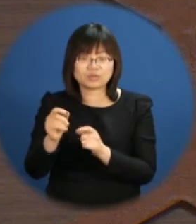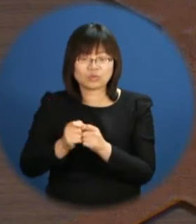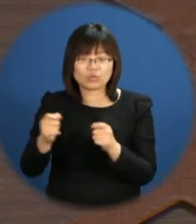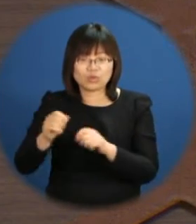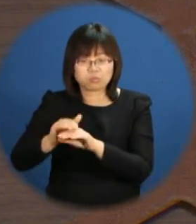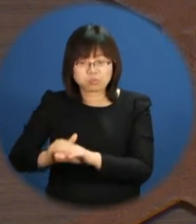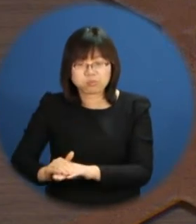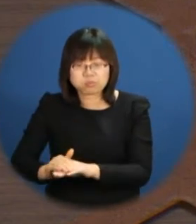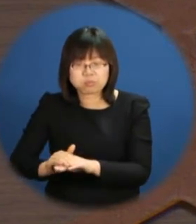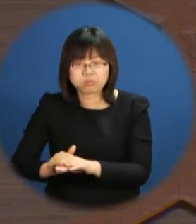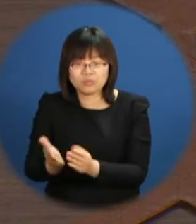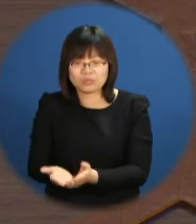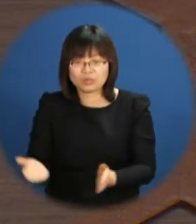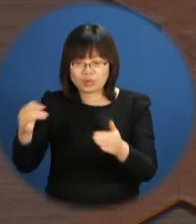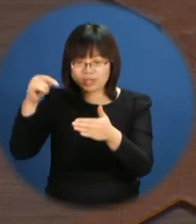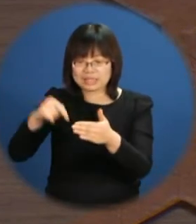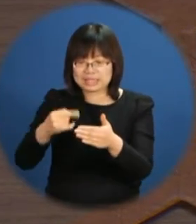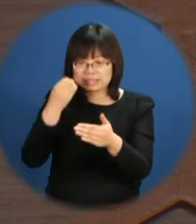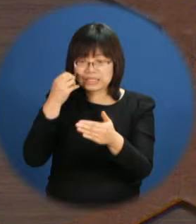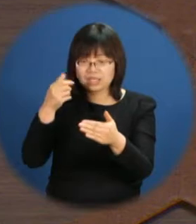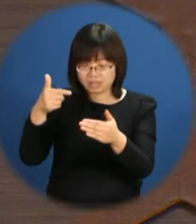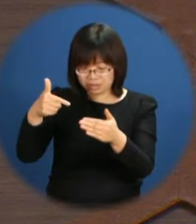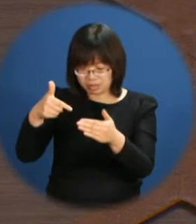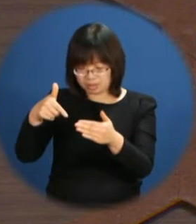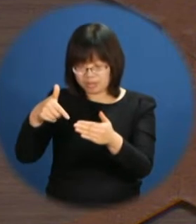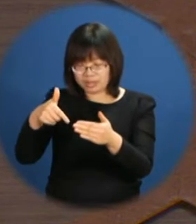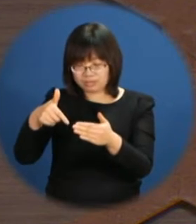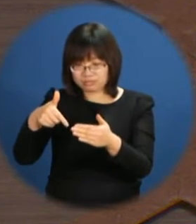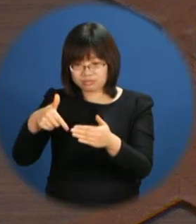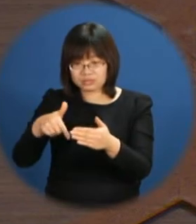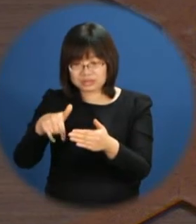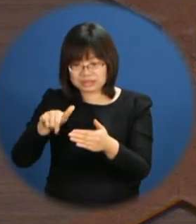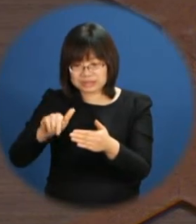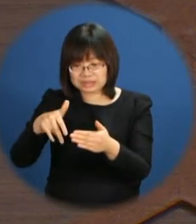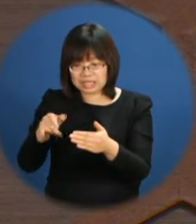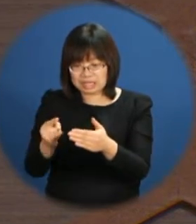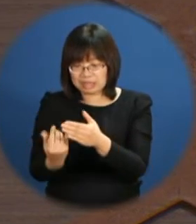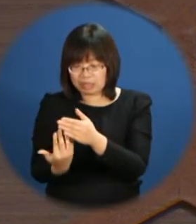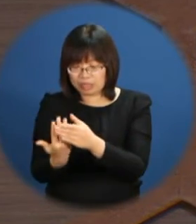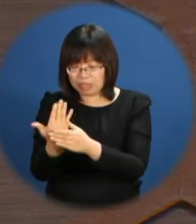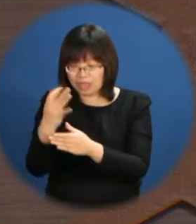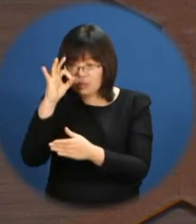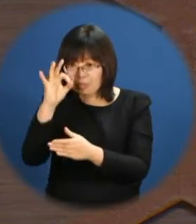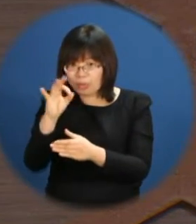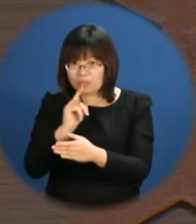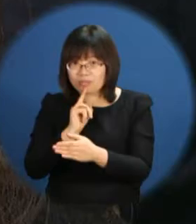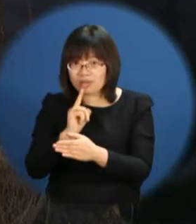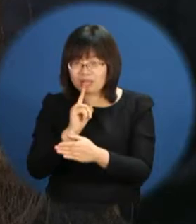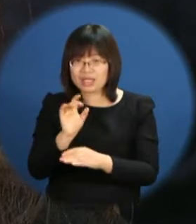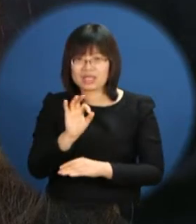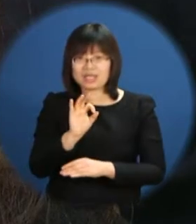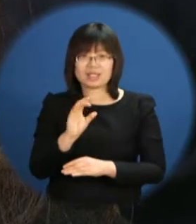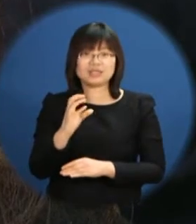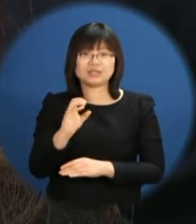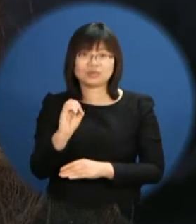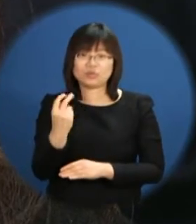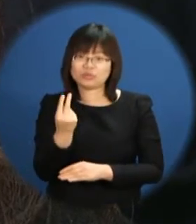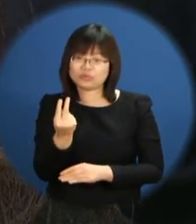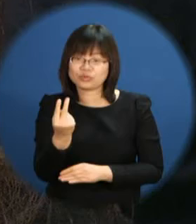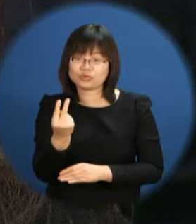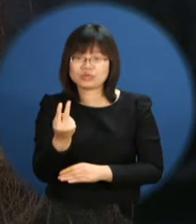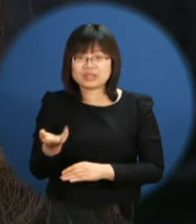생긴다는 것을 알아내고 그게 이제 우리가 말하는 이산화탄소는 되요 그 사람은 이산화탄소 라고 하지